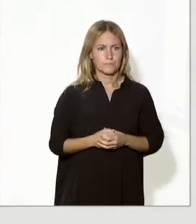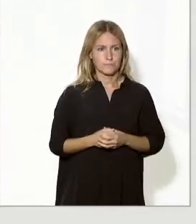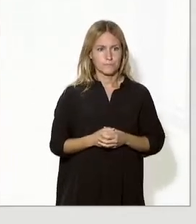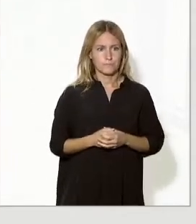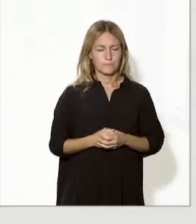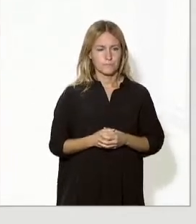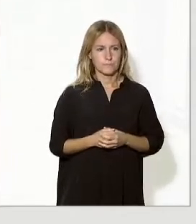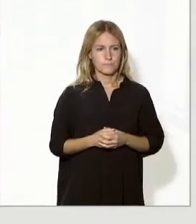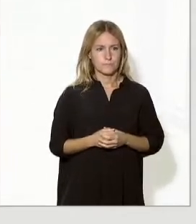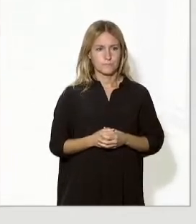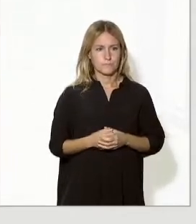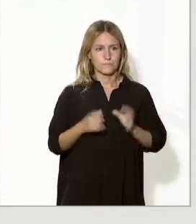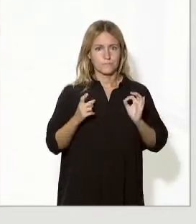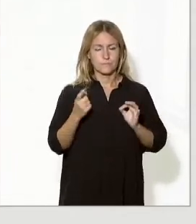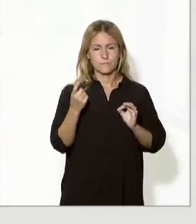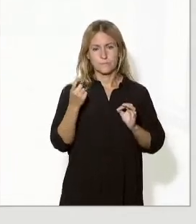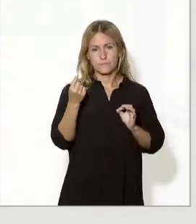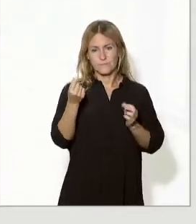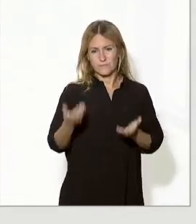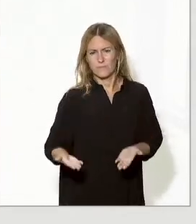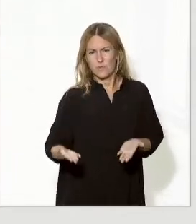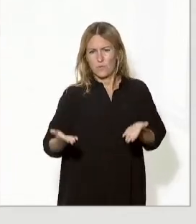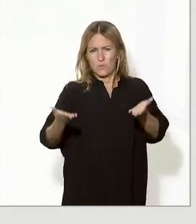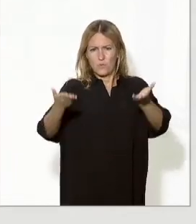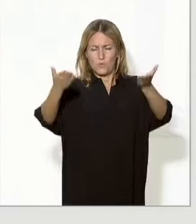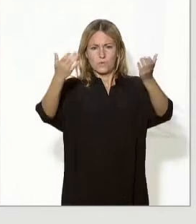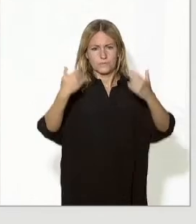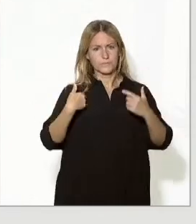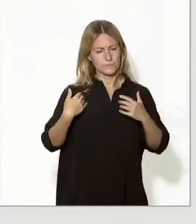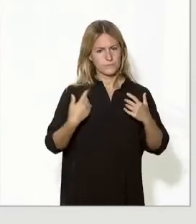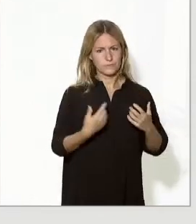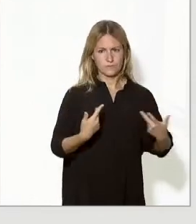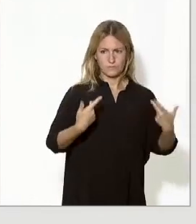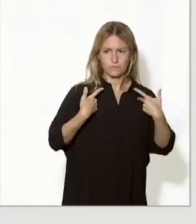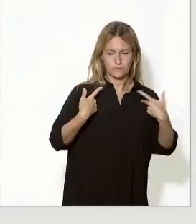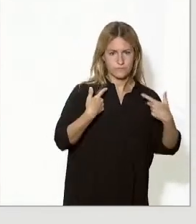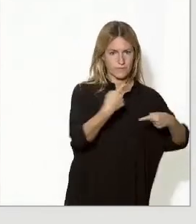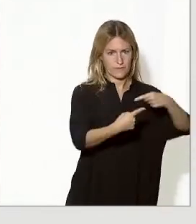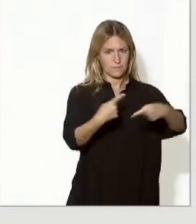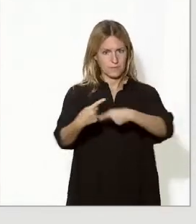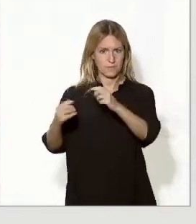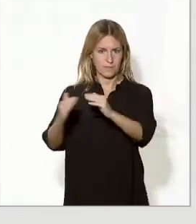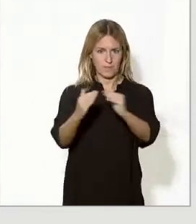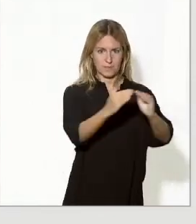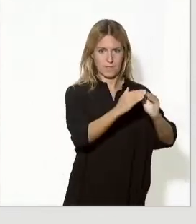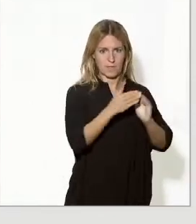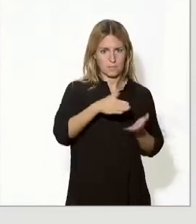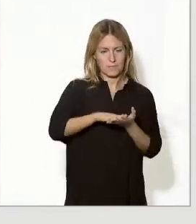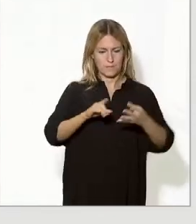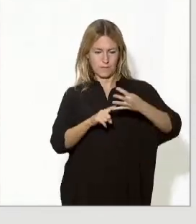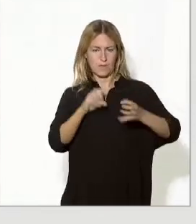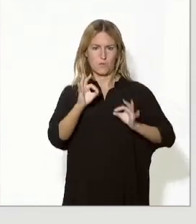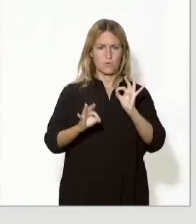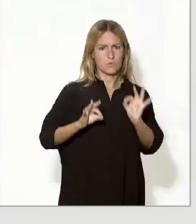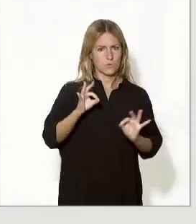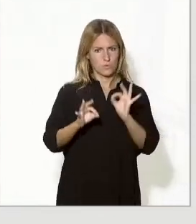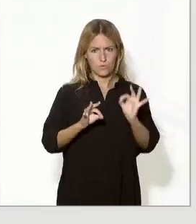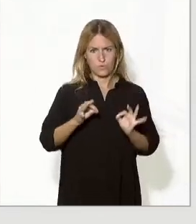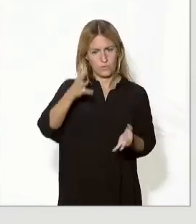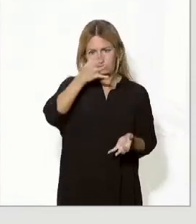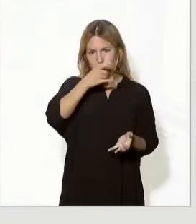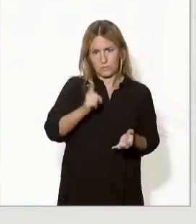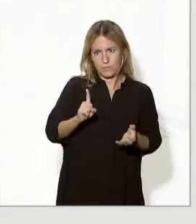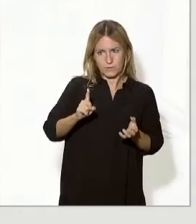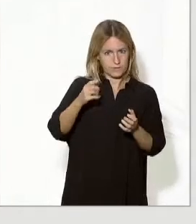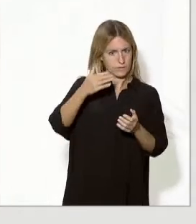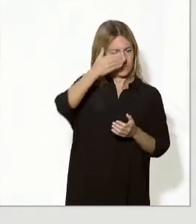davant d'una inflació que dificulta moltes llars arribar a final de mes i que posa en moltes dificultats